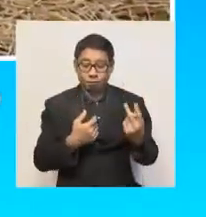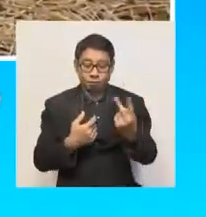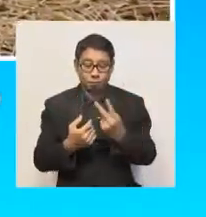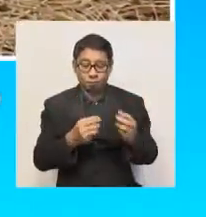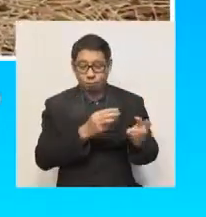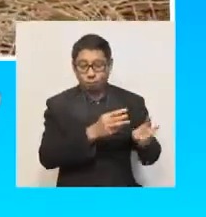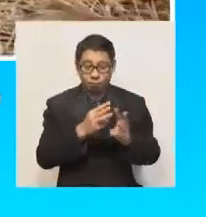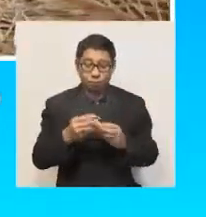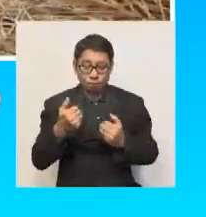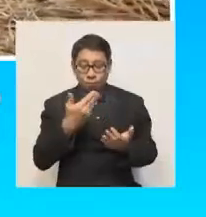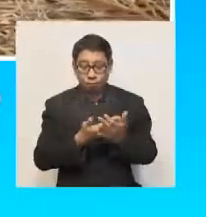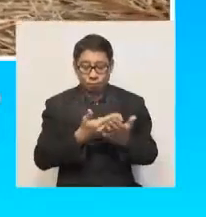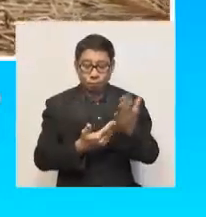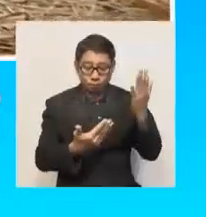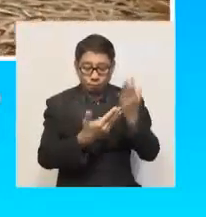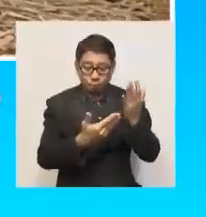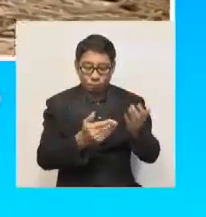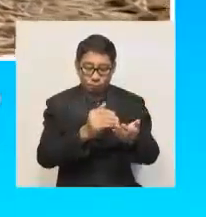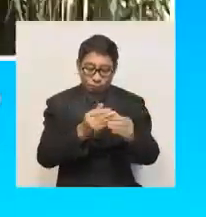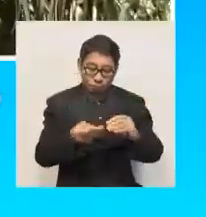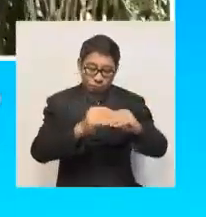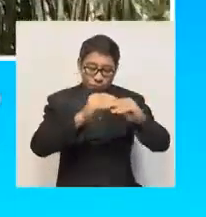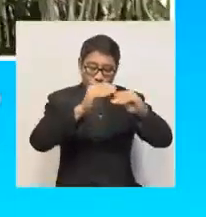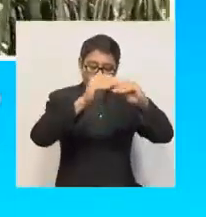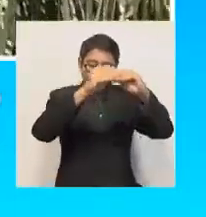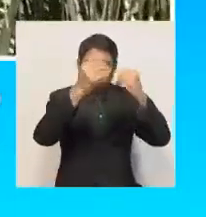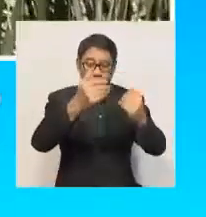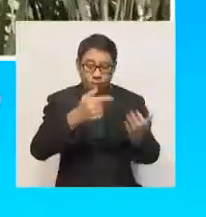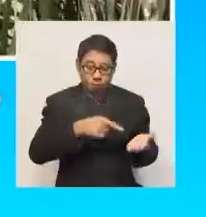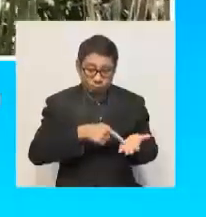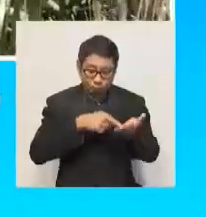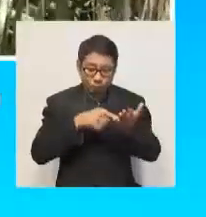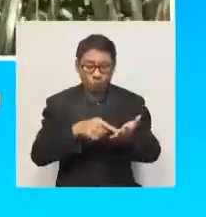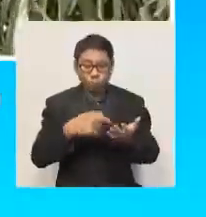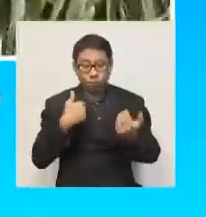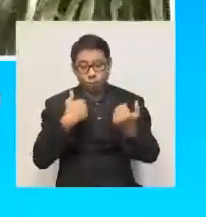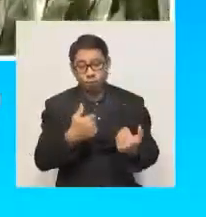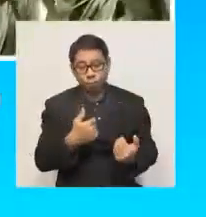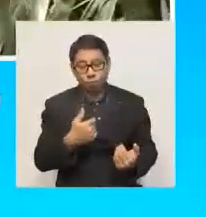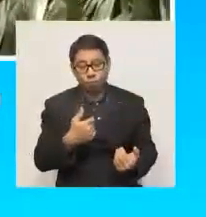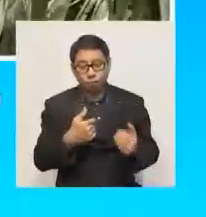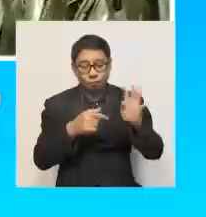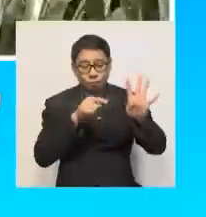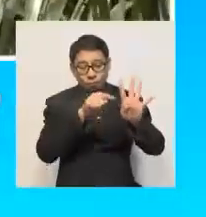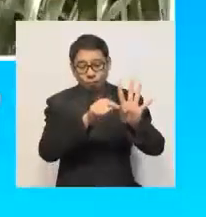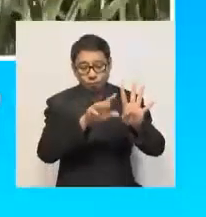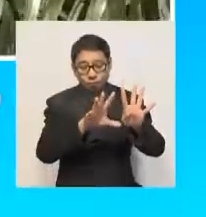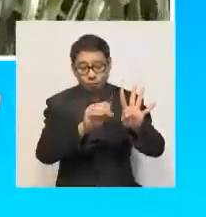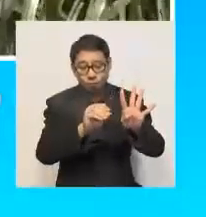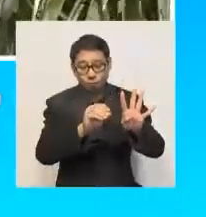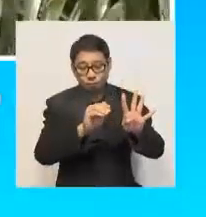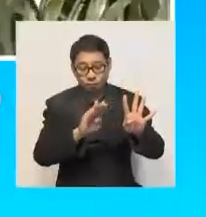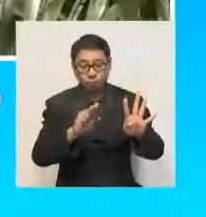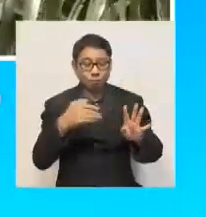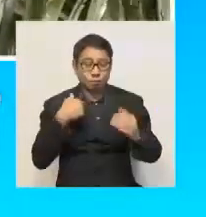ผลนะครับราคาปาล์มขยับขึ้นโดยที่ข้อเสนอซื้อในเรื่องราคาที่กิโลกรัมละ4.50 บาทเนี่ยนะครับ ค่ะ